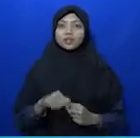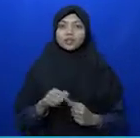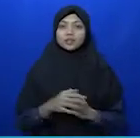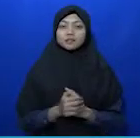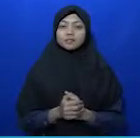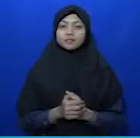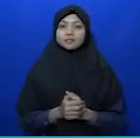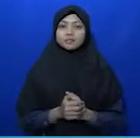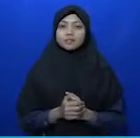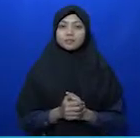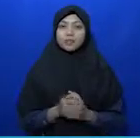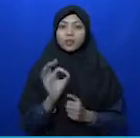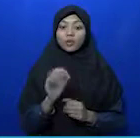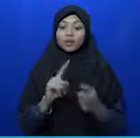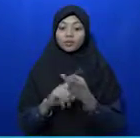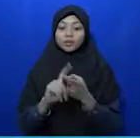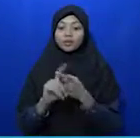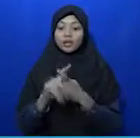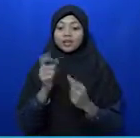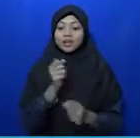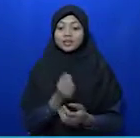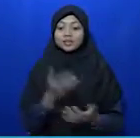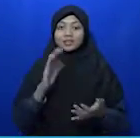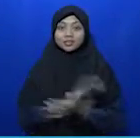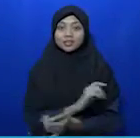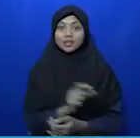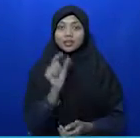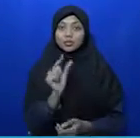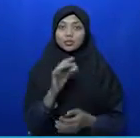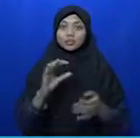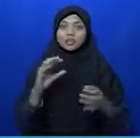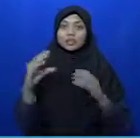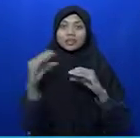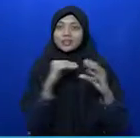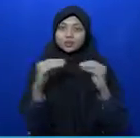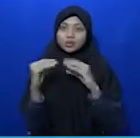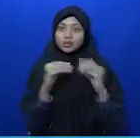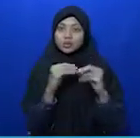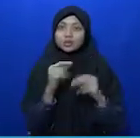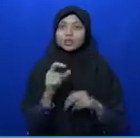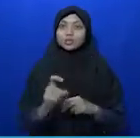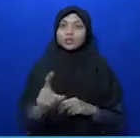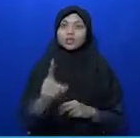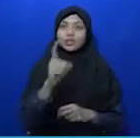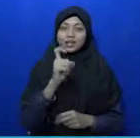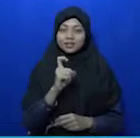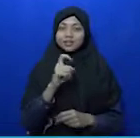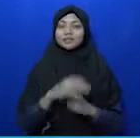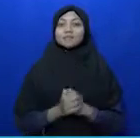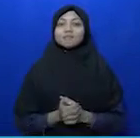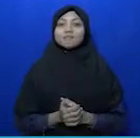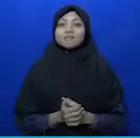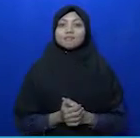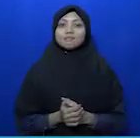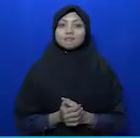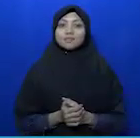terwujud. Baik rekan-rekan, kita sekarang kesempatannya untuk berdiskusi langsung kesempatan seluas-luasnya kami